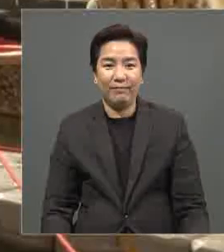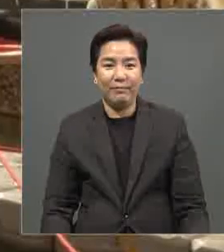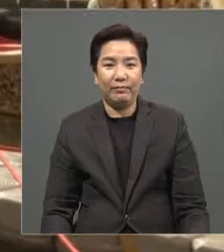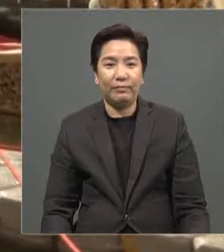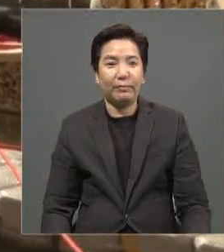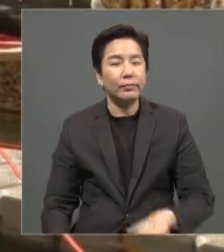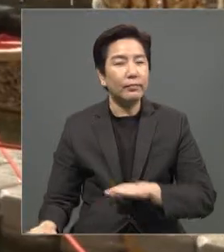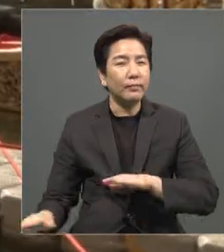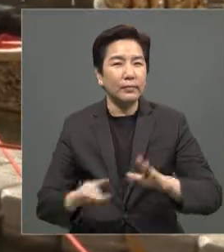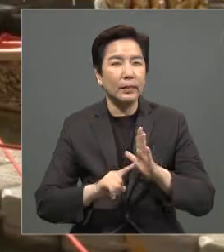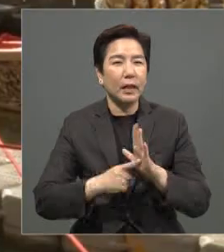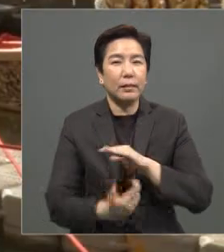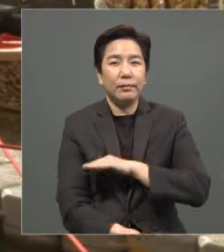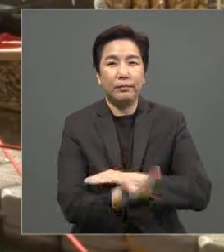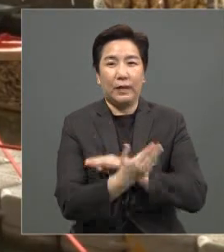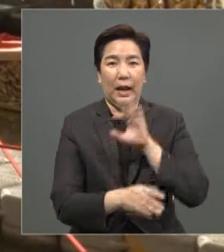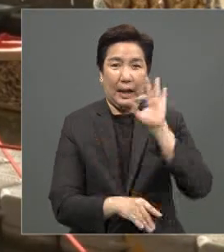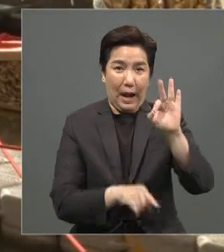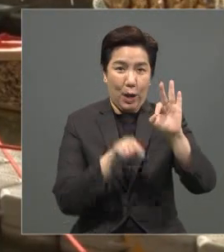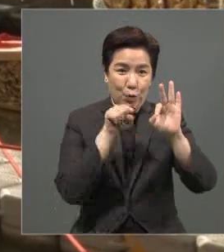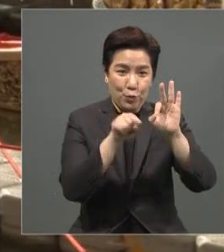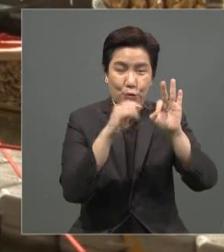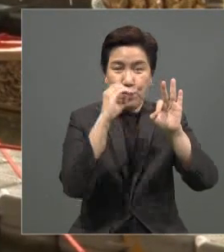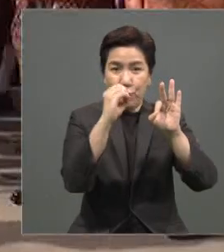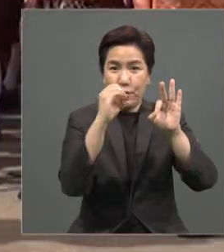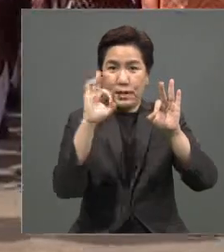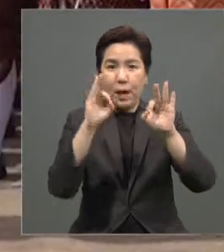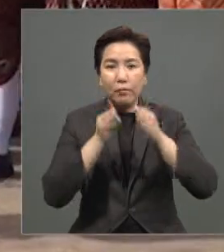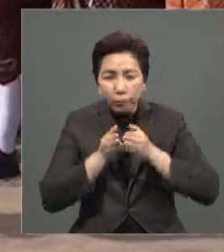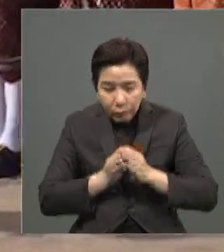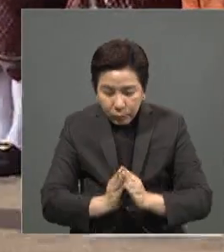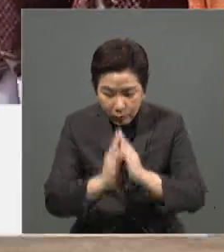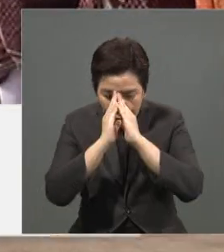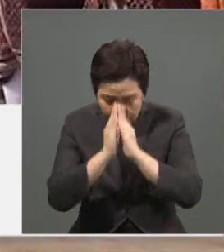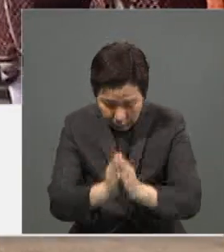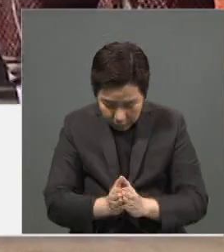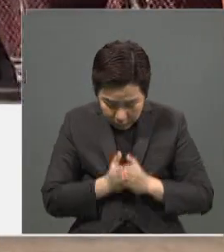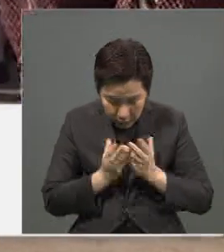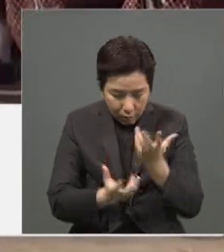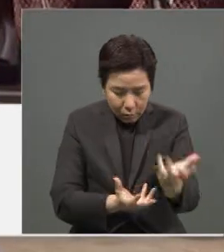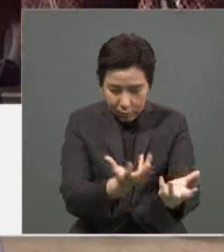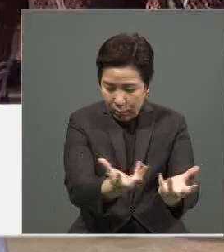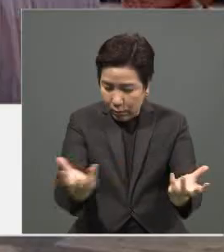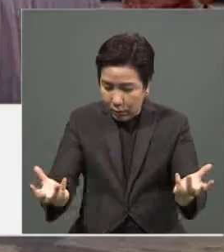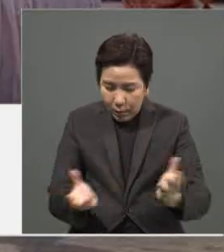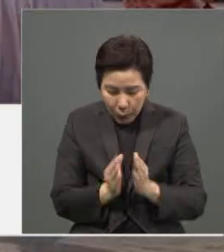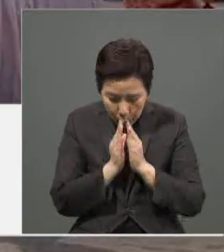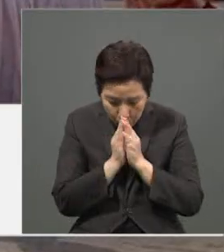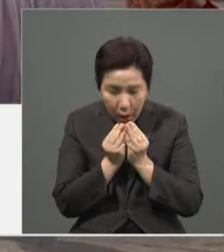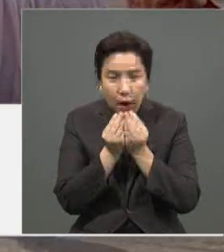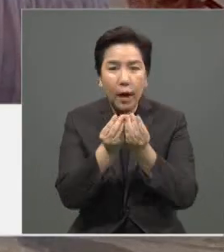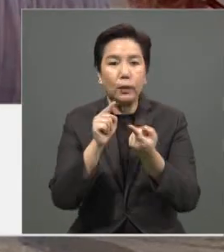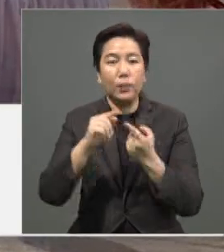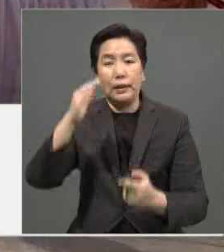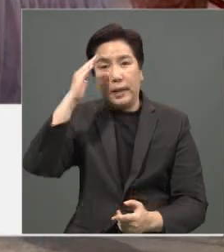โดยถือฤกษ์ดีเวลา 9:09 นจัดพิธีบวงสรวงและเส้นไหว้แม่ย่านางเรือพระราชพิธีณอู่ทหารเรือธนบุ